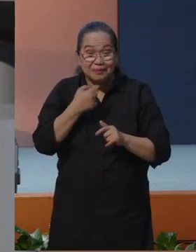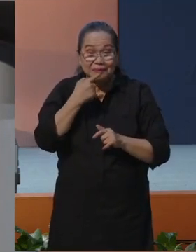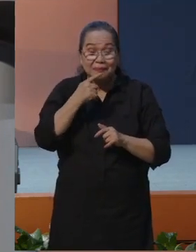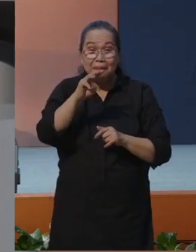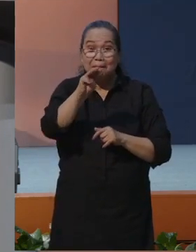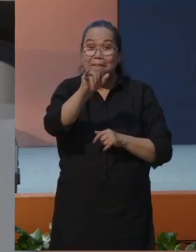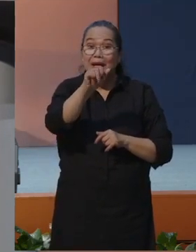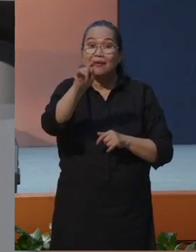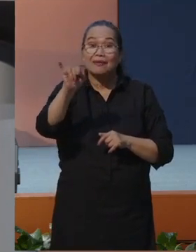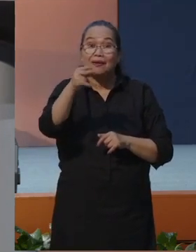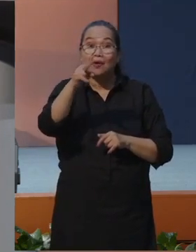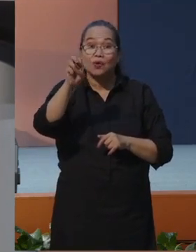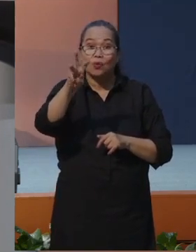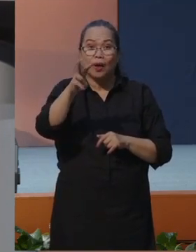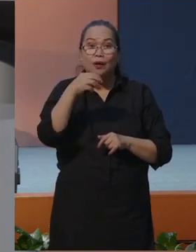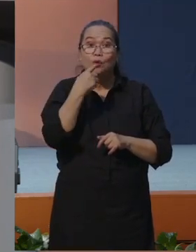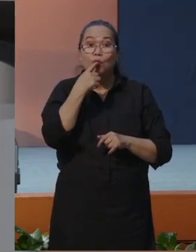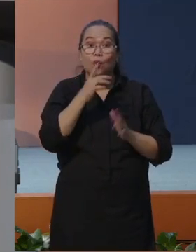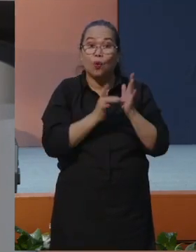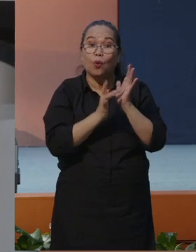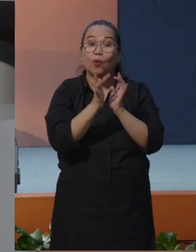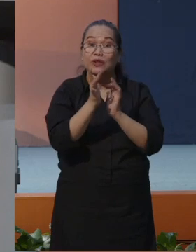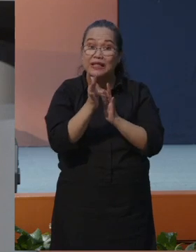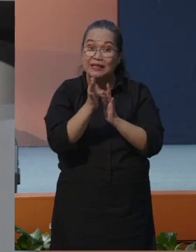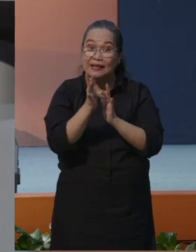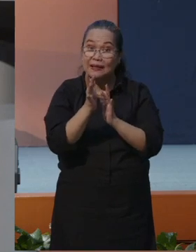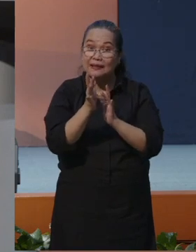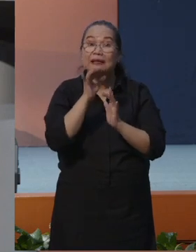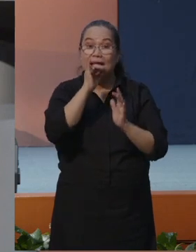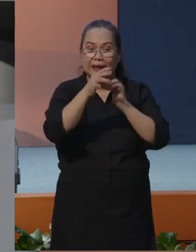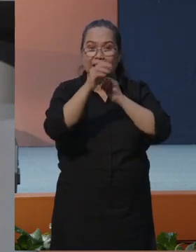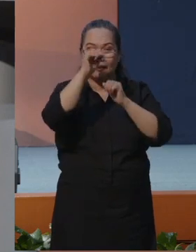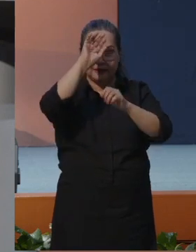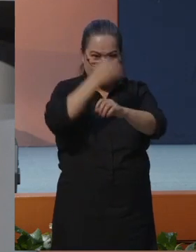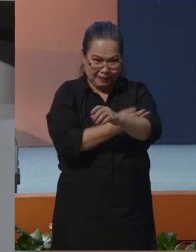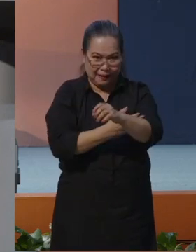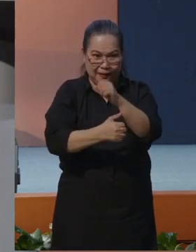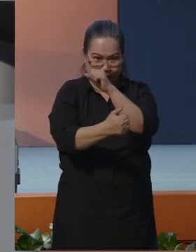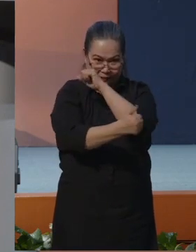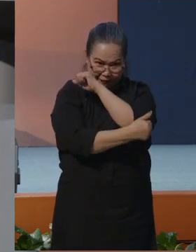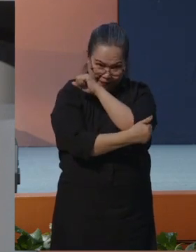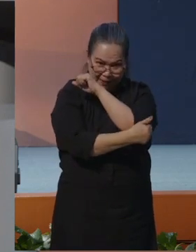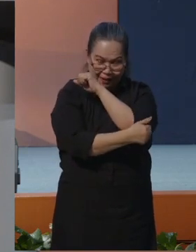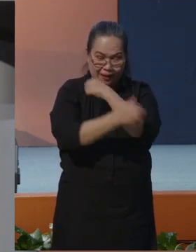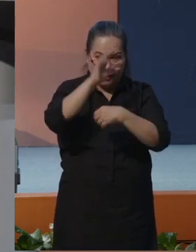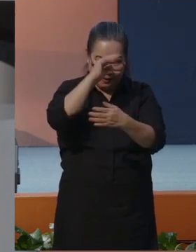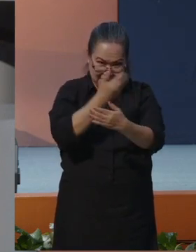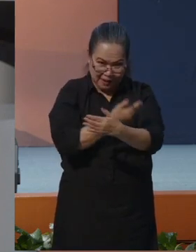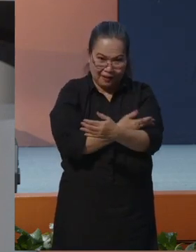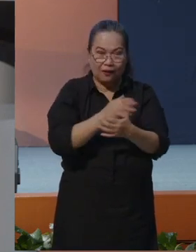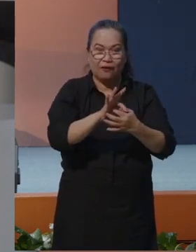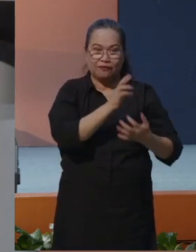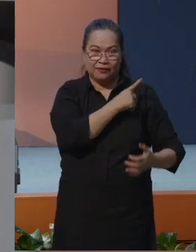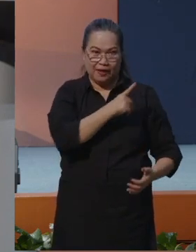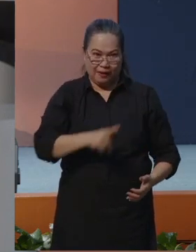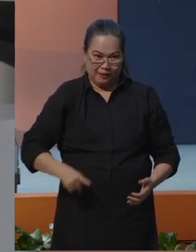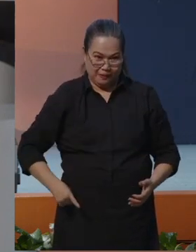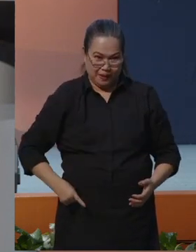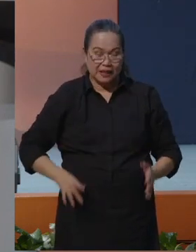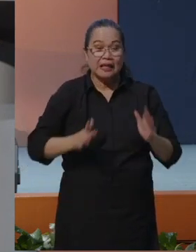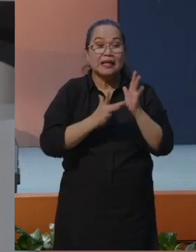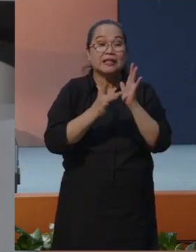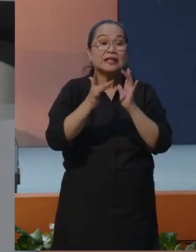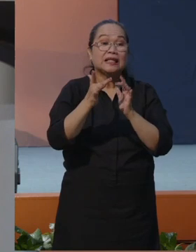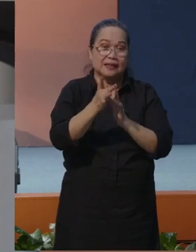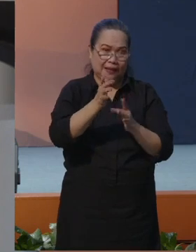1, si Jesus ay anak ni Abraham, anak ni David. Si Jesus ang offspring